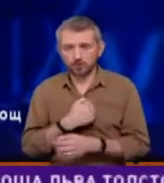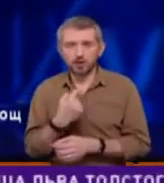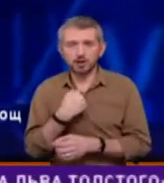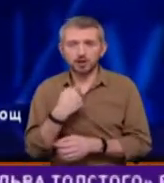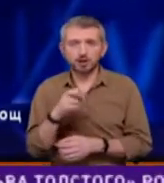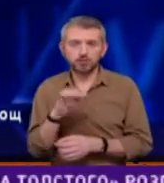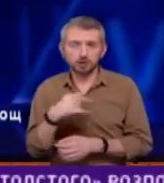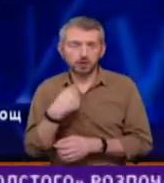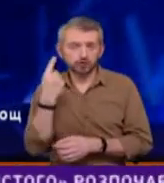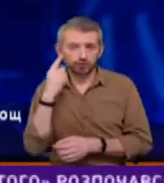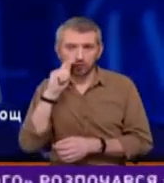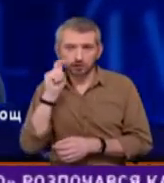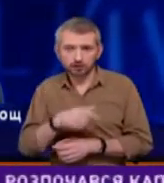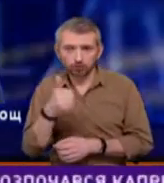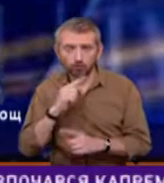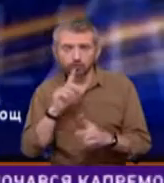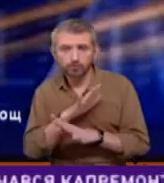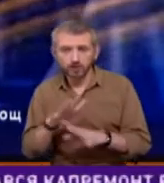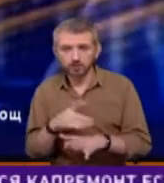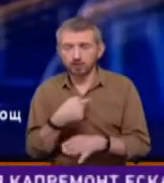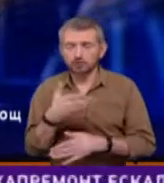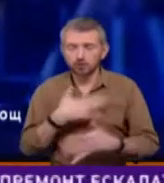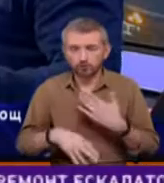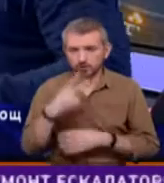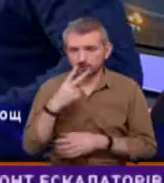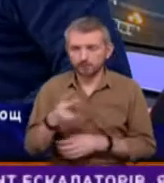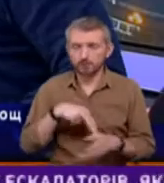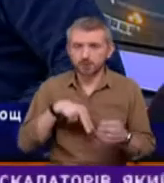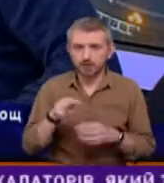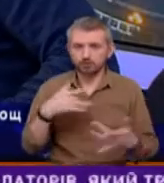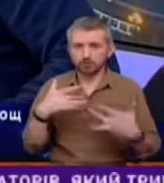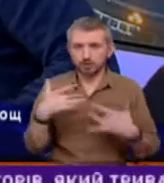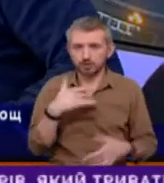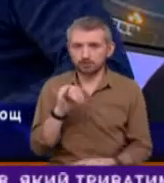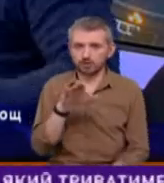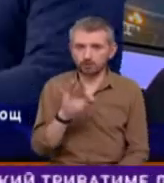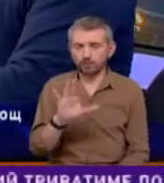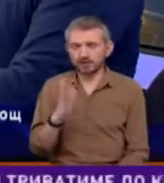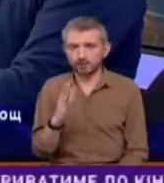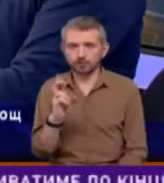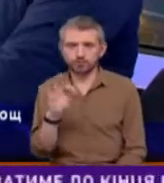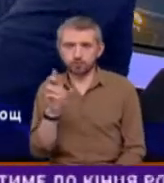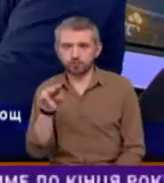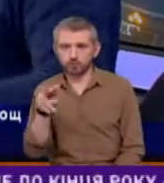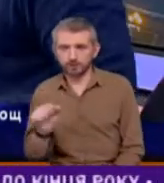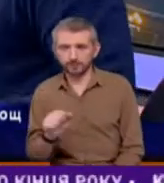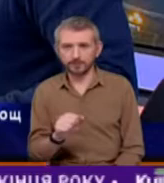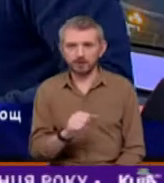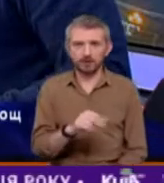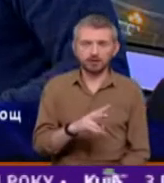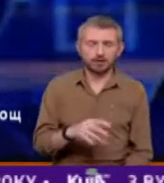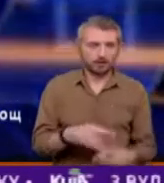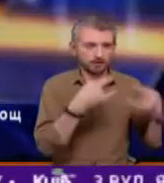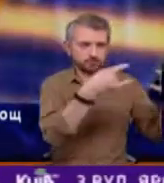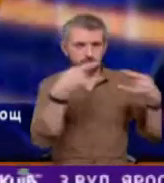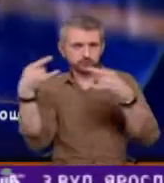українську хорошу українську пісню, я би з великим задоволенням його дивився би. Паралельно з концертом Іва Васильовича Бобула. На полі екрані. Тому ми